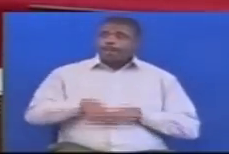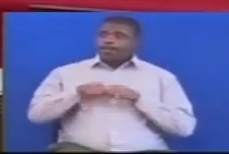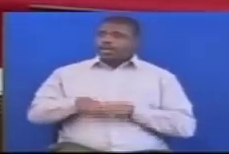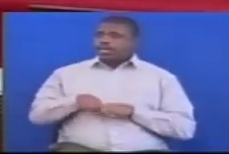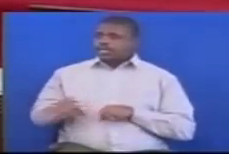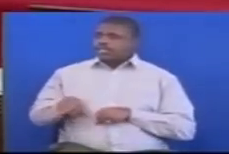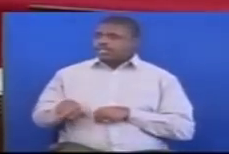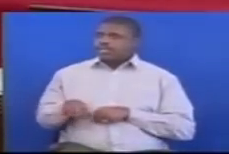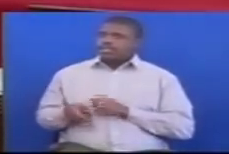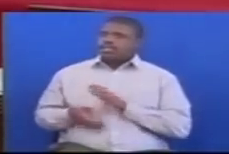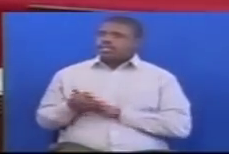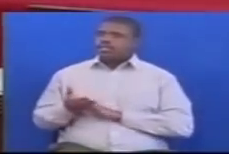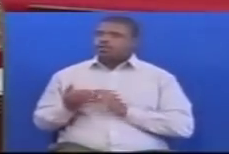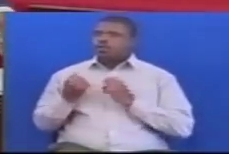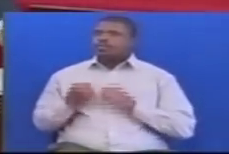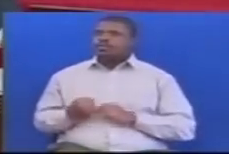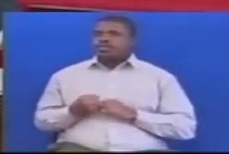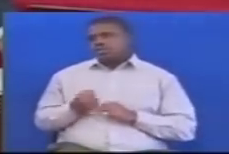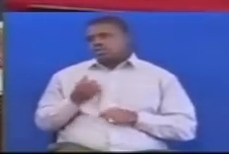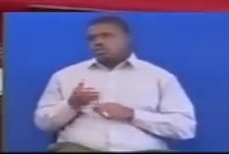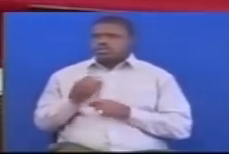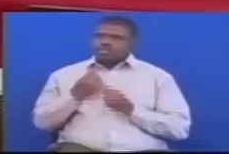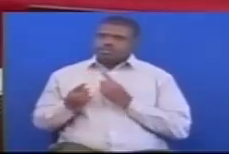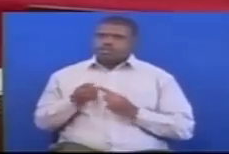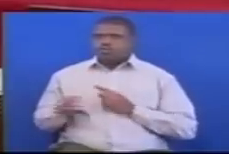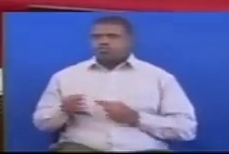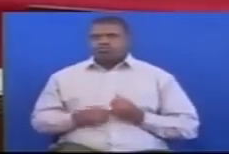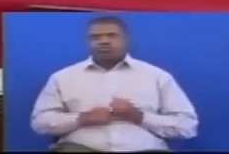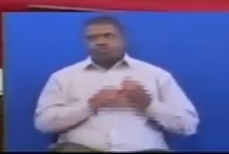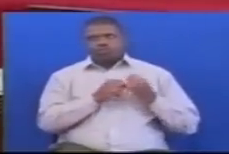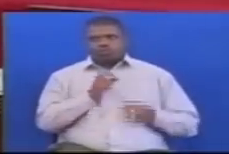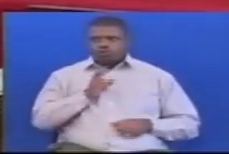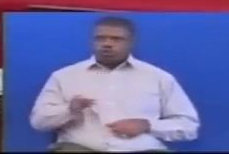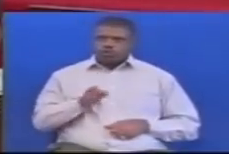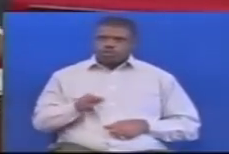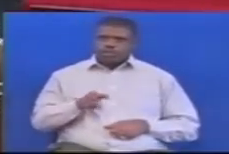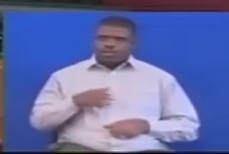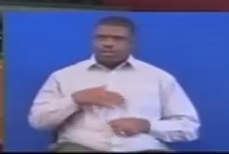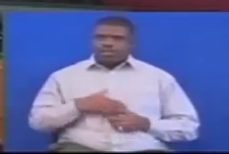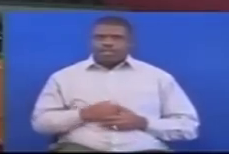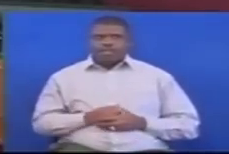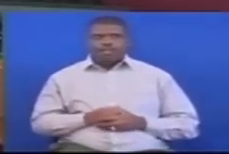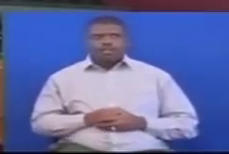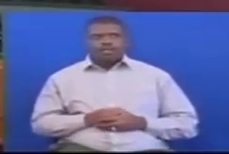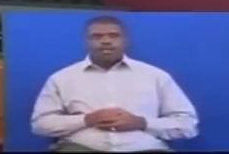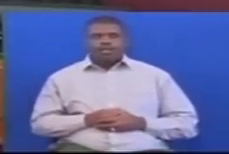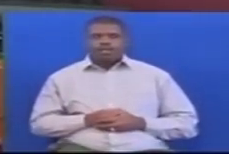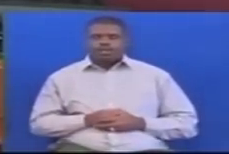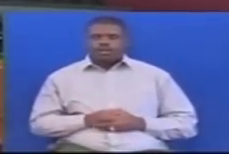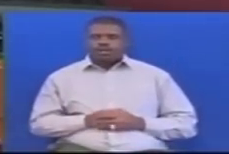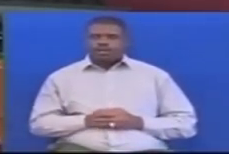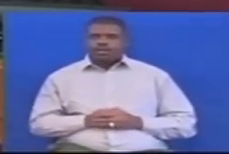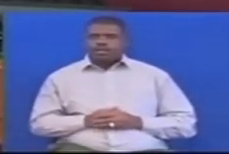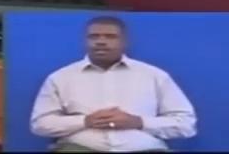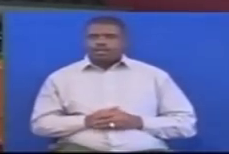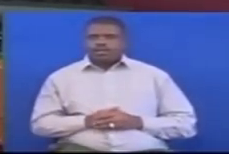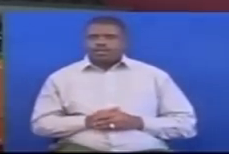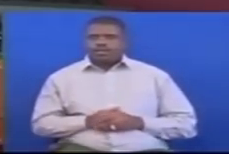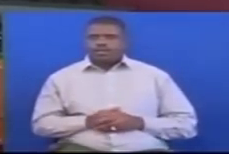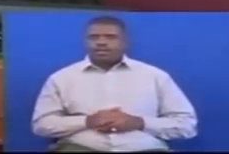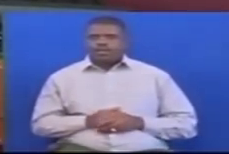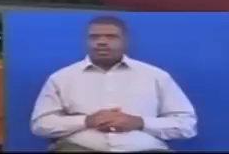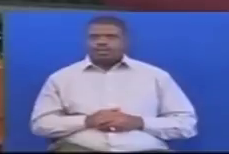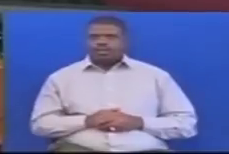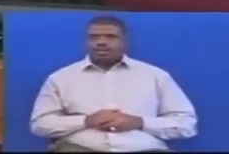itakapoanza basi ianze kwa bidii. Baada ya kusema hayo, Mwenyekiti, naunga hoja mkono na nakushukuru sana. Asante sana Mheshimiwa Balozi Dadi. Tunaendelea na